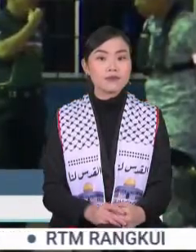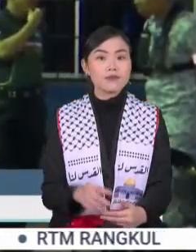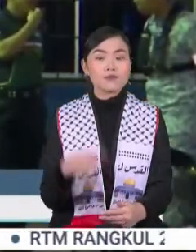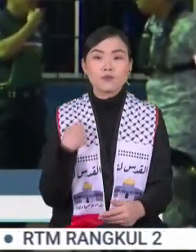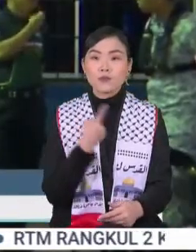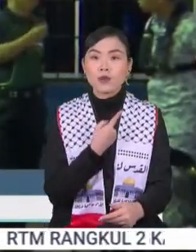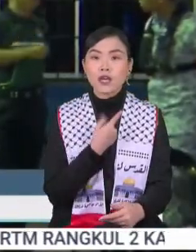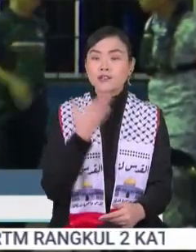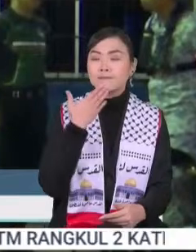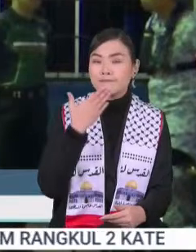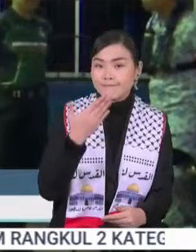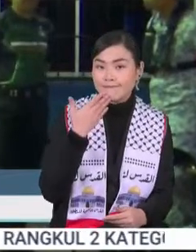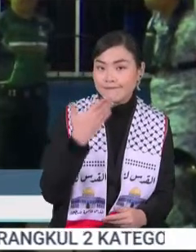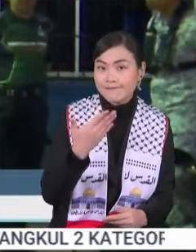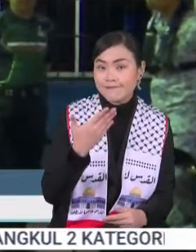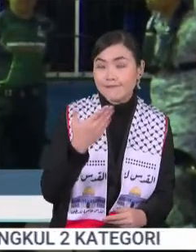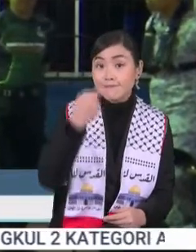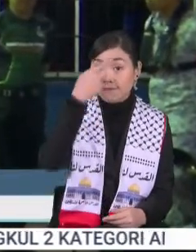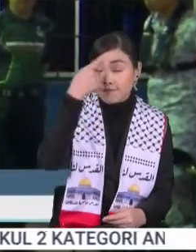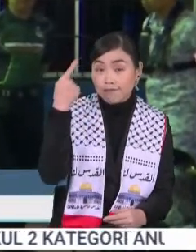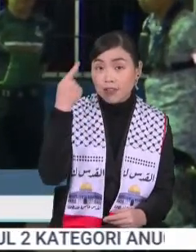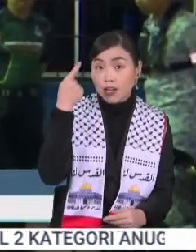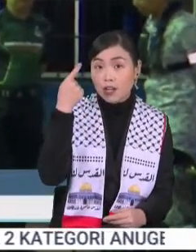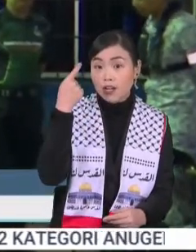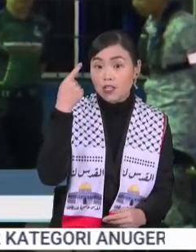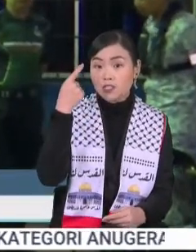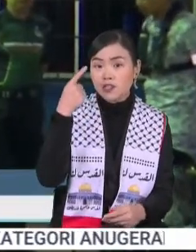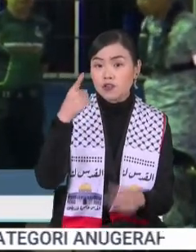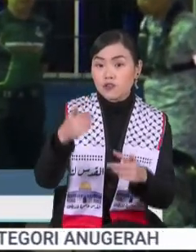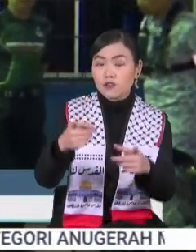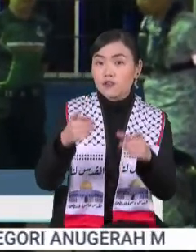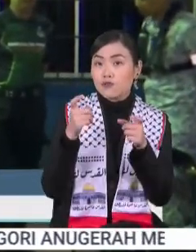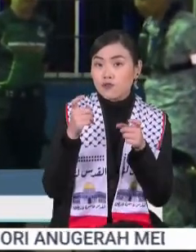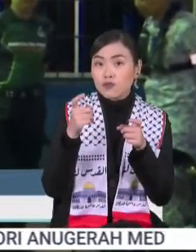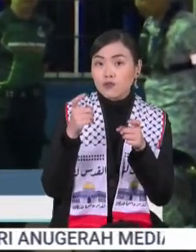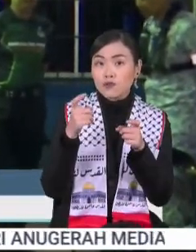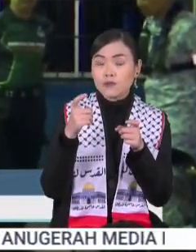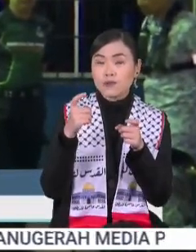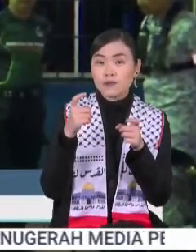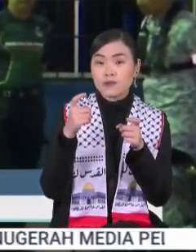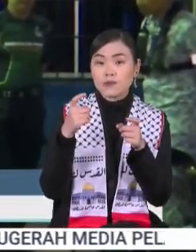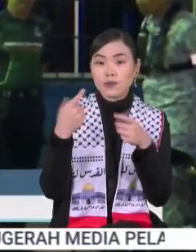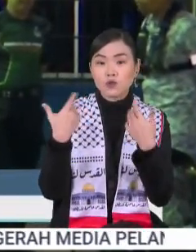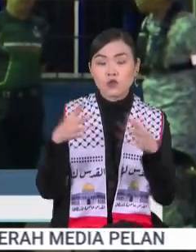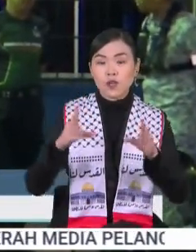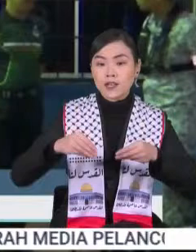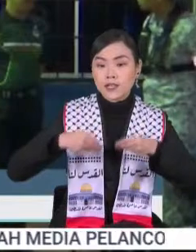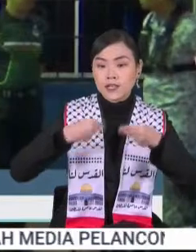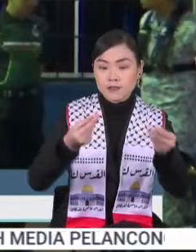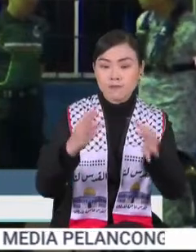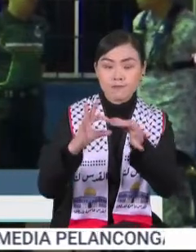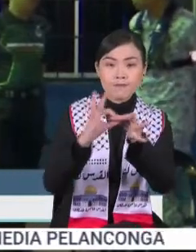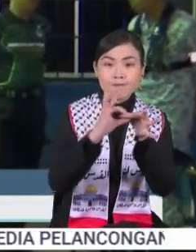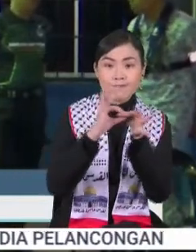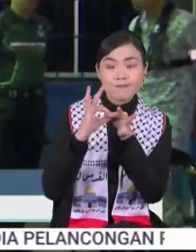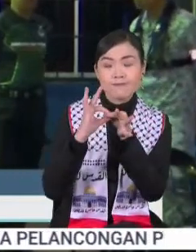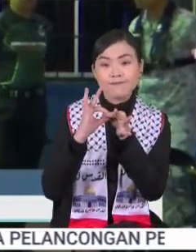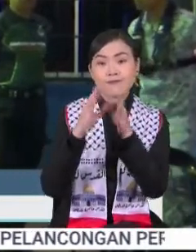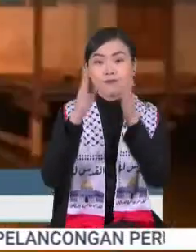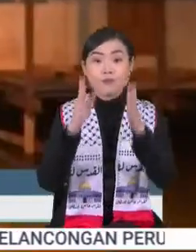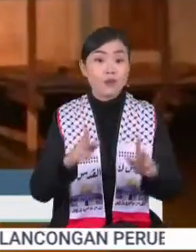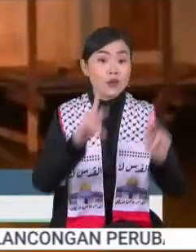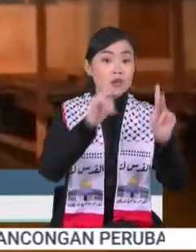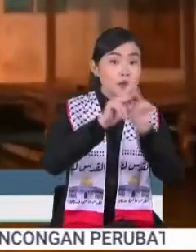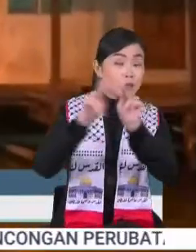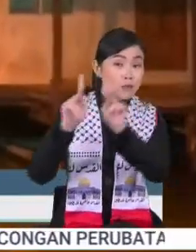sangat-sangat berterima kasih kerana dengan Secepatnya mereka telah memberi kerjasama dengan penduduk Kampung Dan